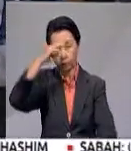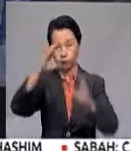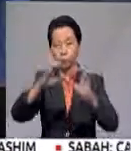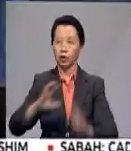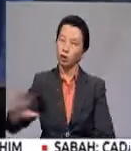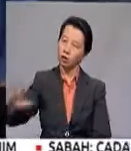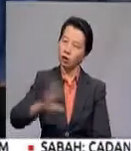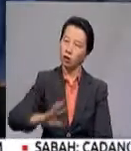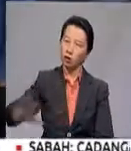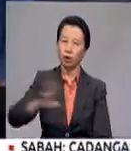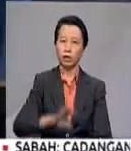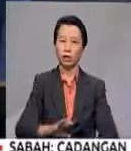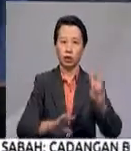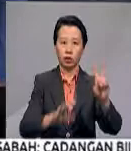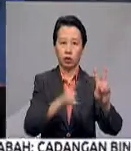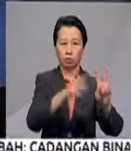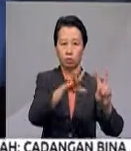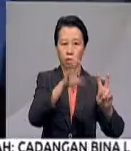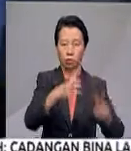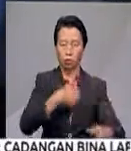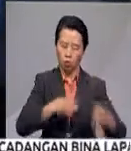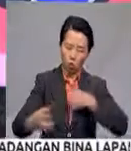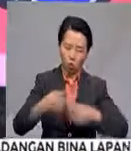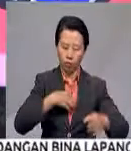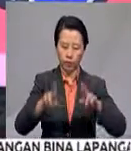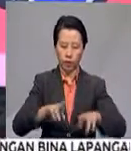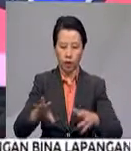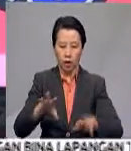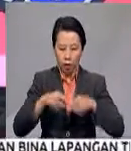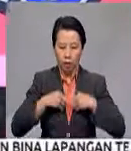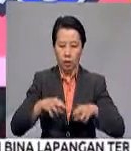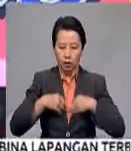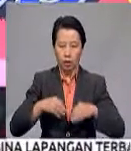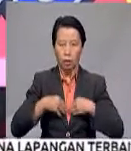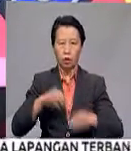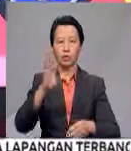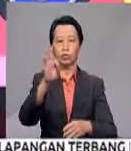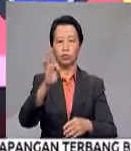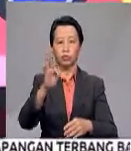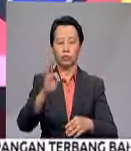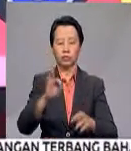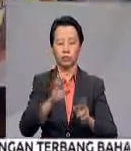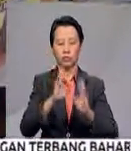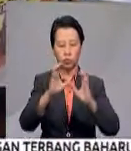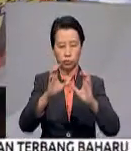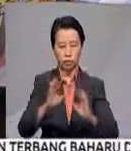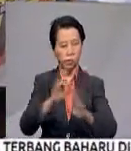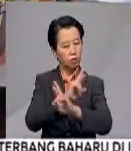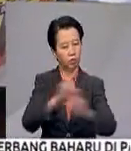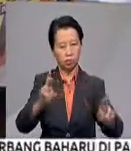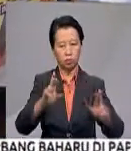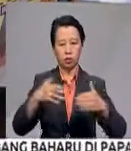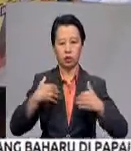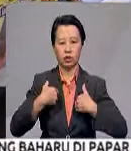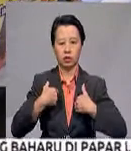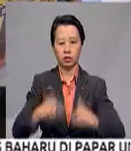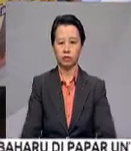purata, sejumlah 2,500 aduan rakyat diterima melalui 9 saluran sedia ada.